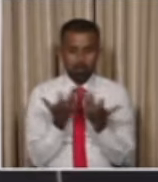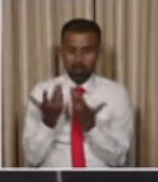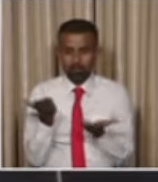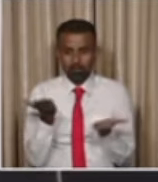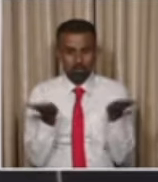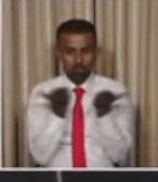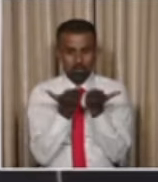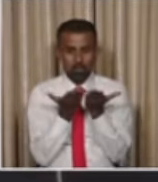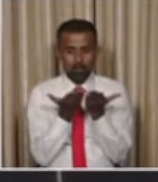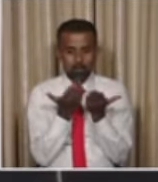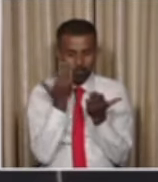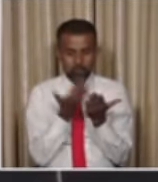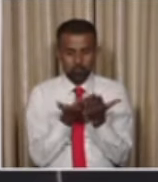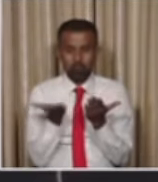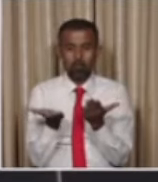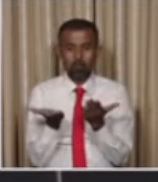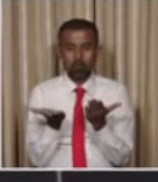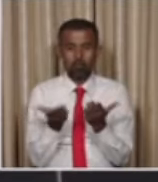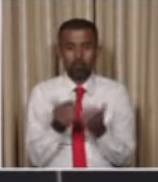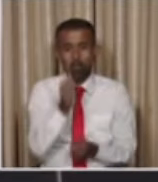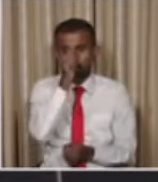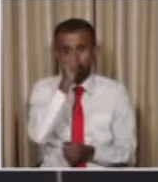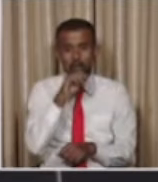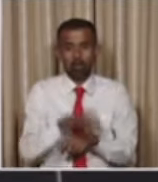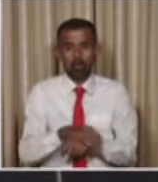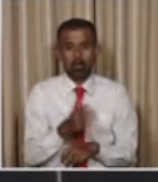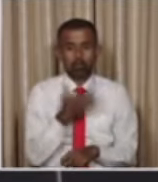කරලා පෙන්වුවාම මේකේ තියෙන මගඩිය හොඳටම පේනවා.